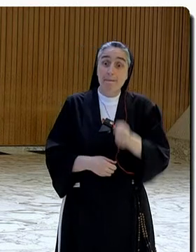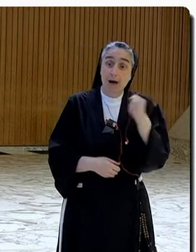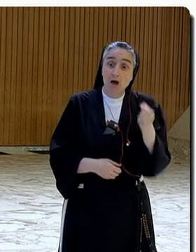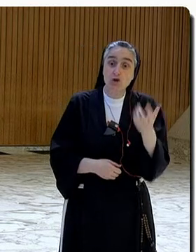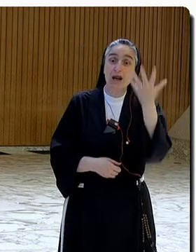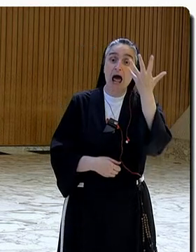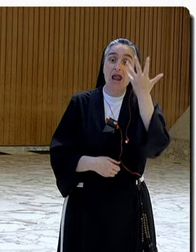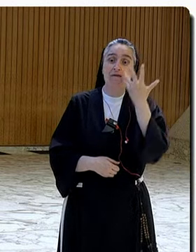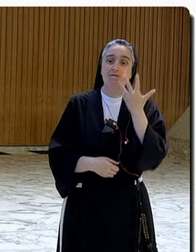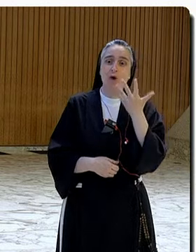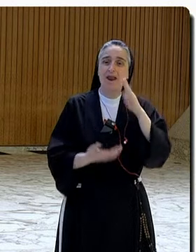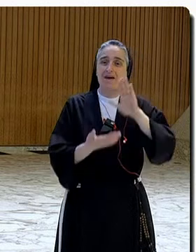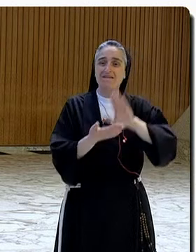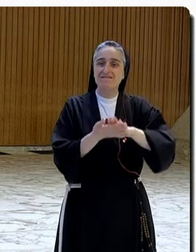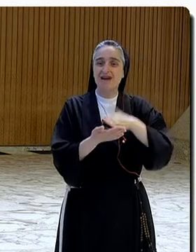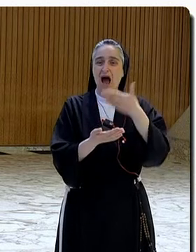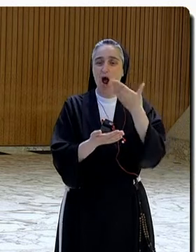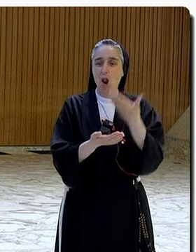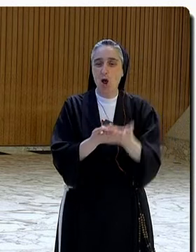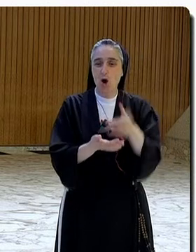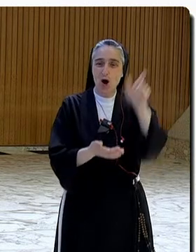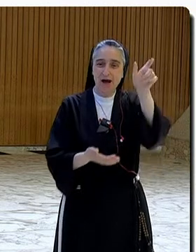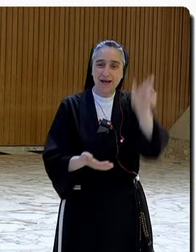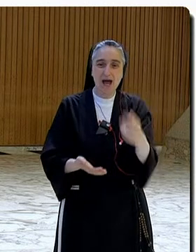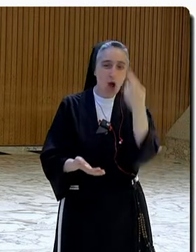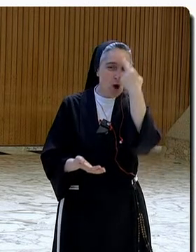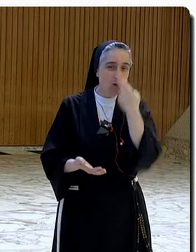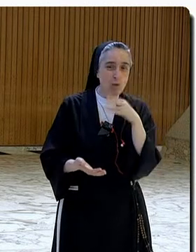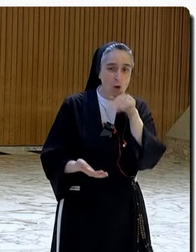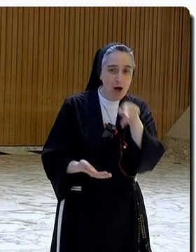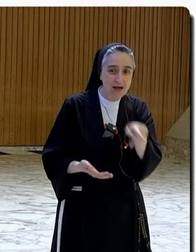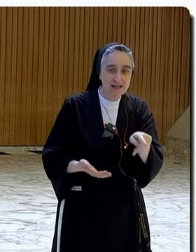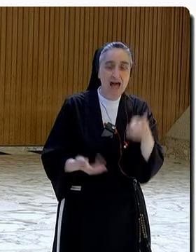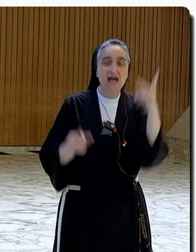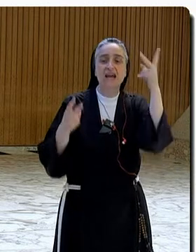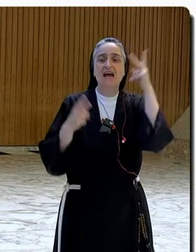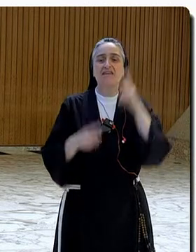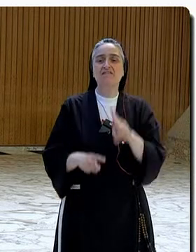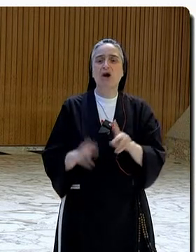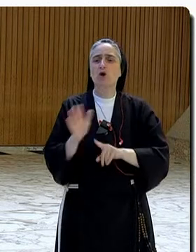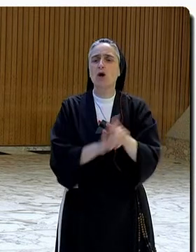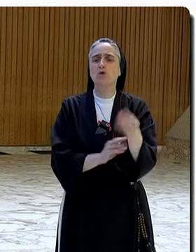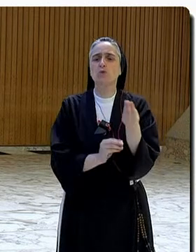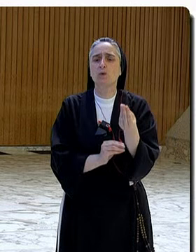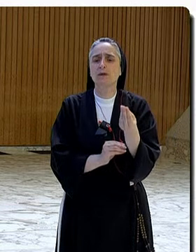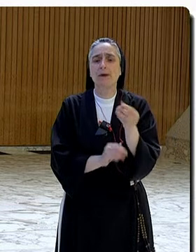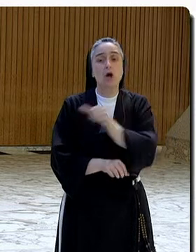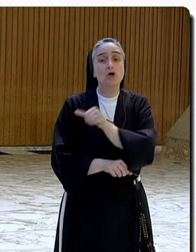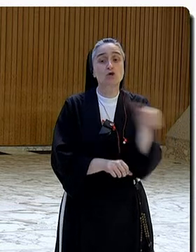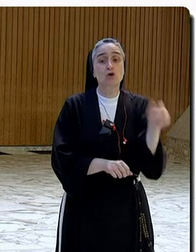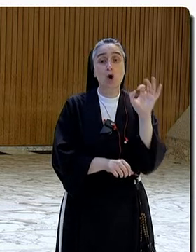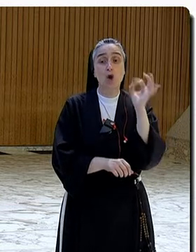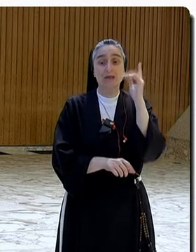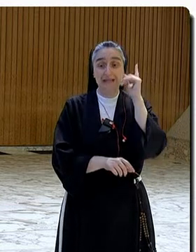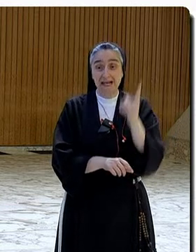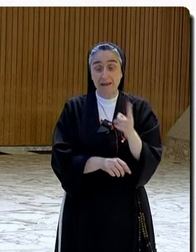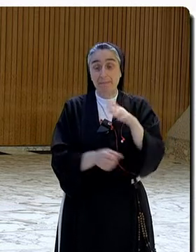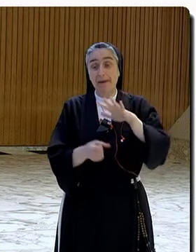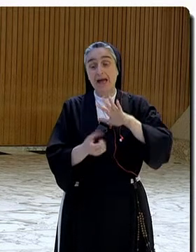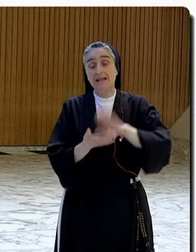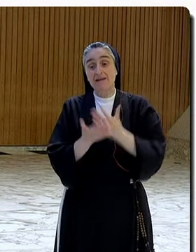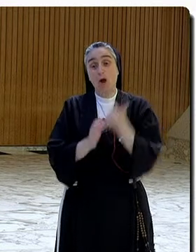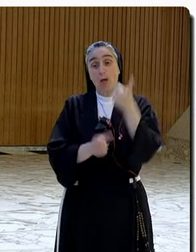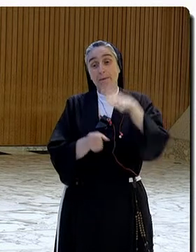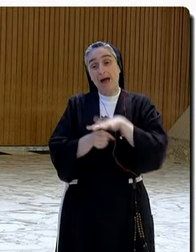voglia valorizzare il ruolo degli anziani sarà veramente efficace se non valorizza proprio